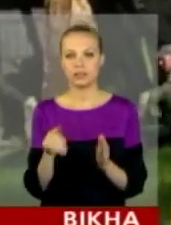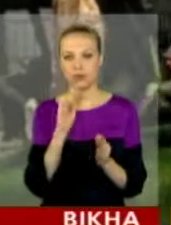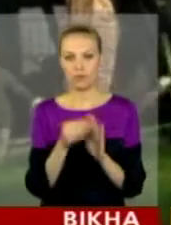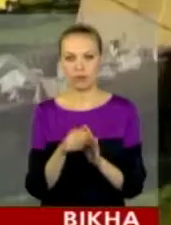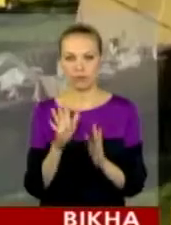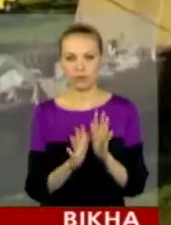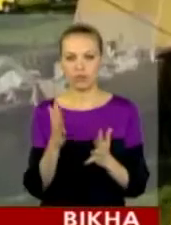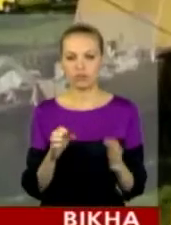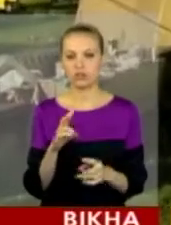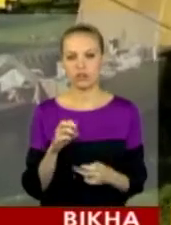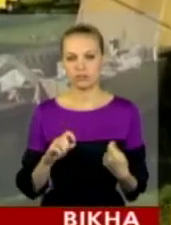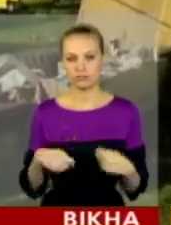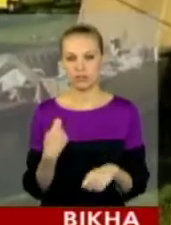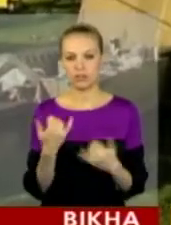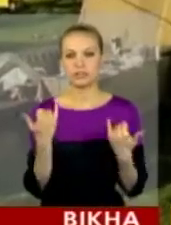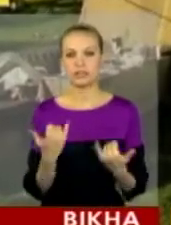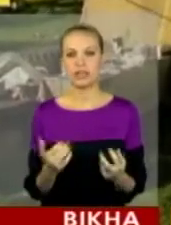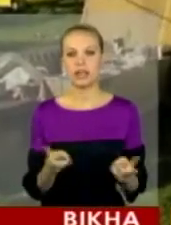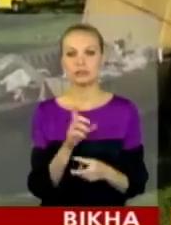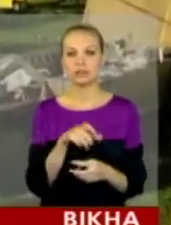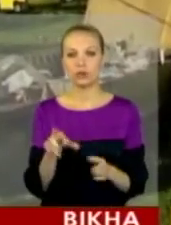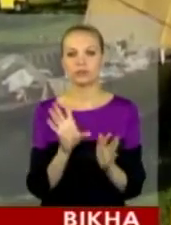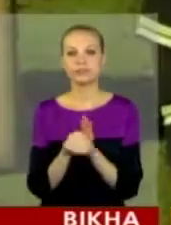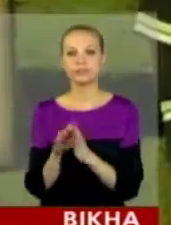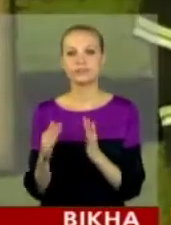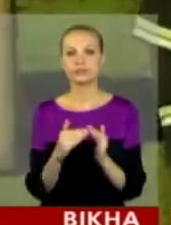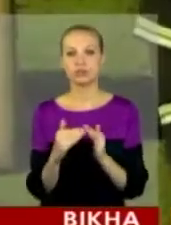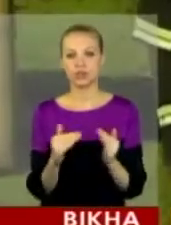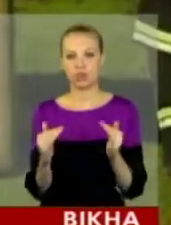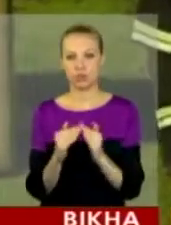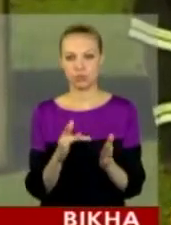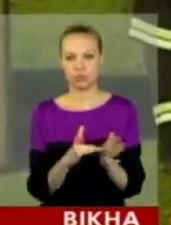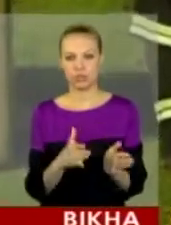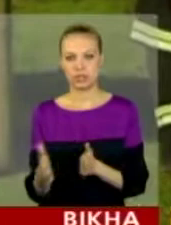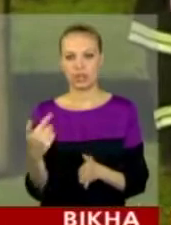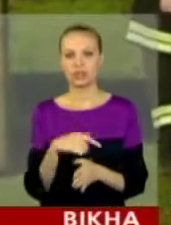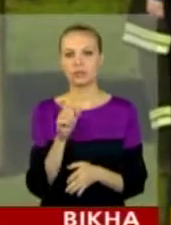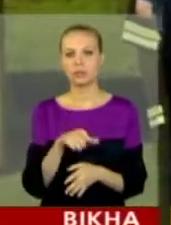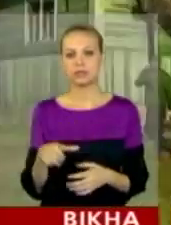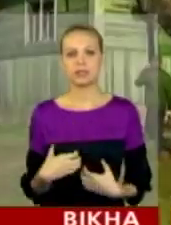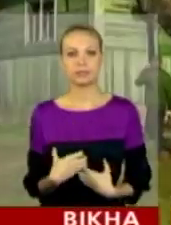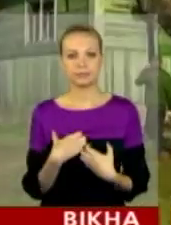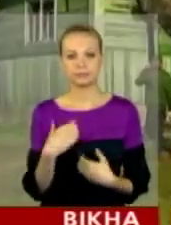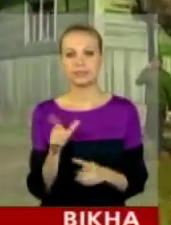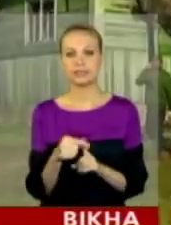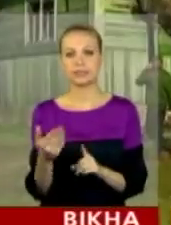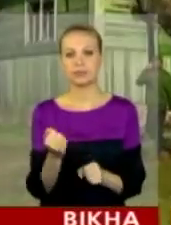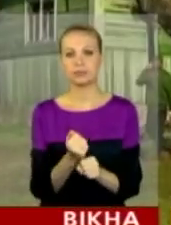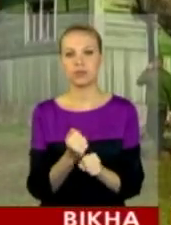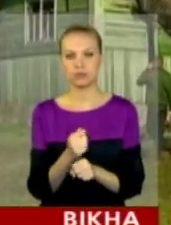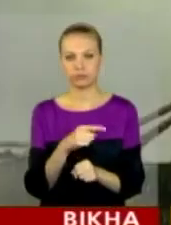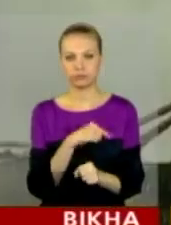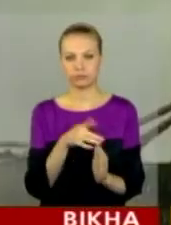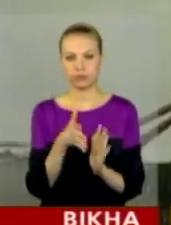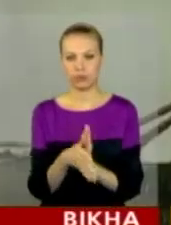в хащах. Але намарне. Нині погорільців розмістили в сусідньому корпусі інтернату. Пацієнти налякані, з ними працюють